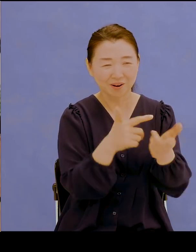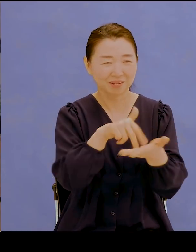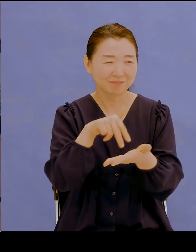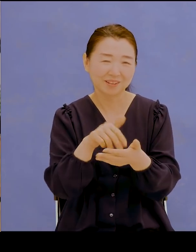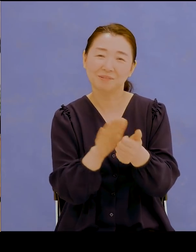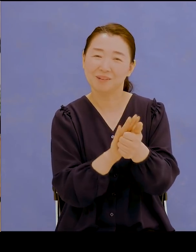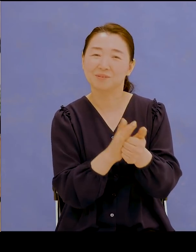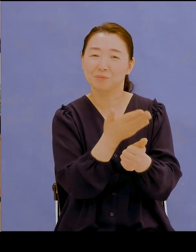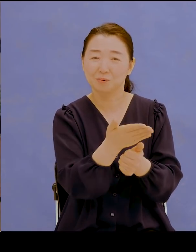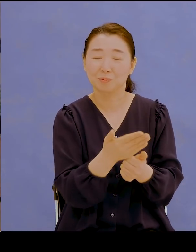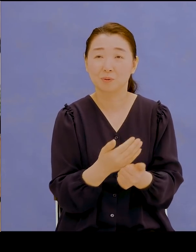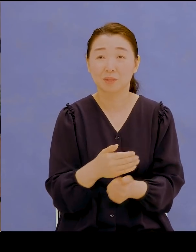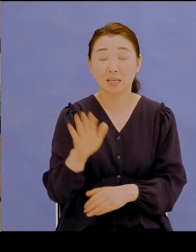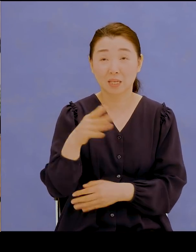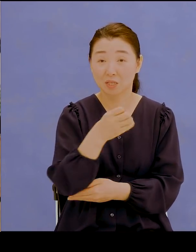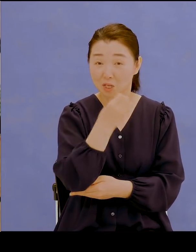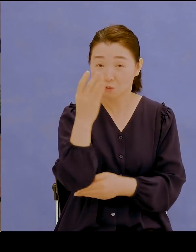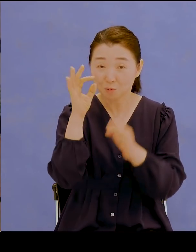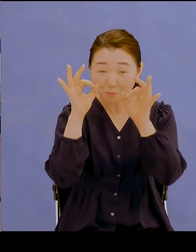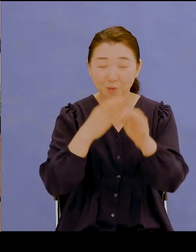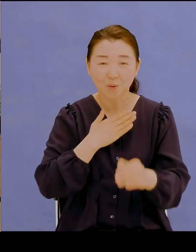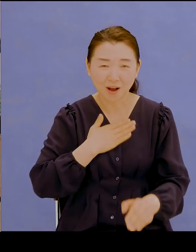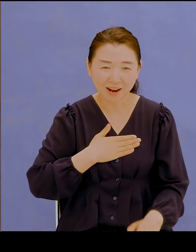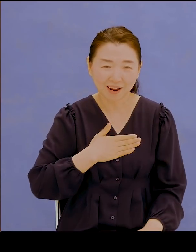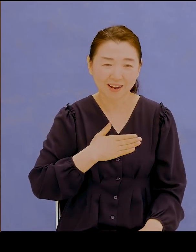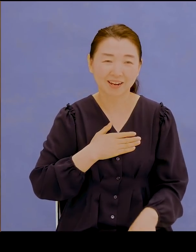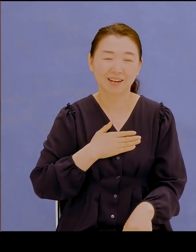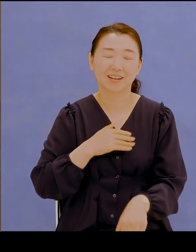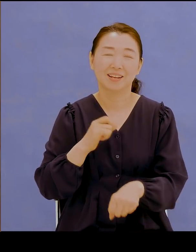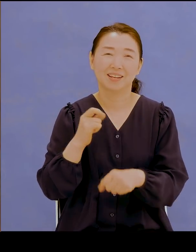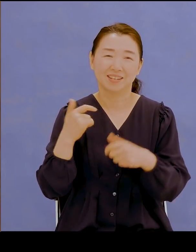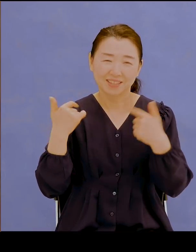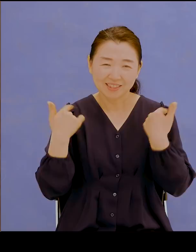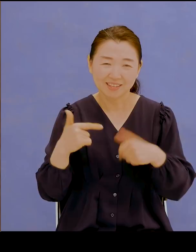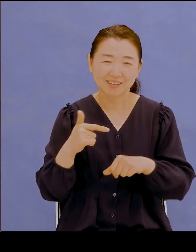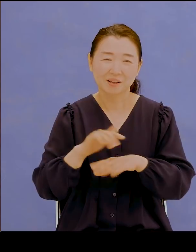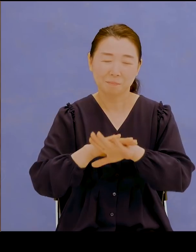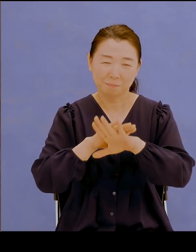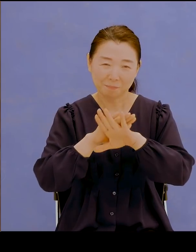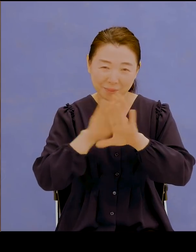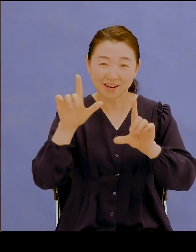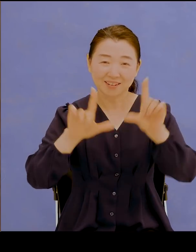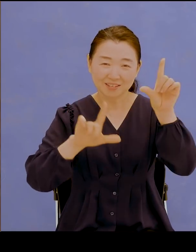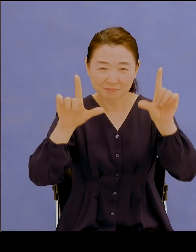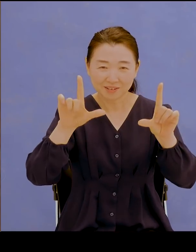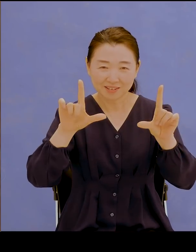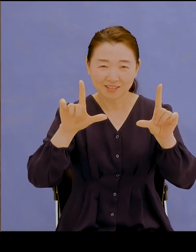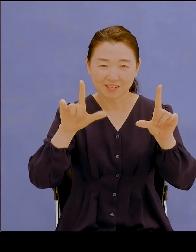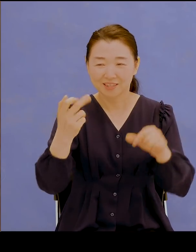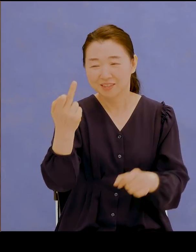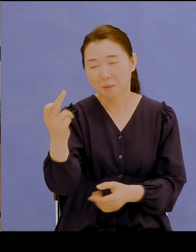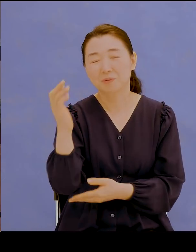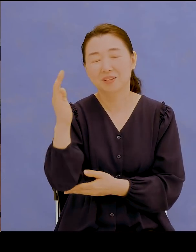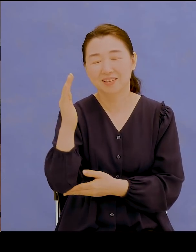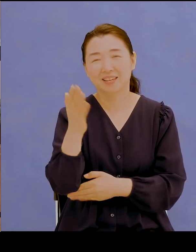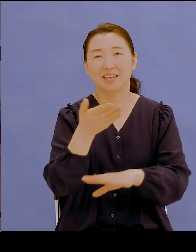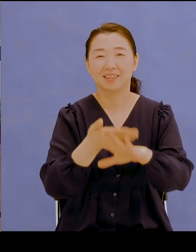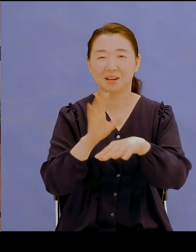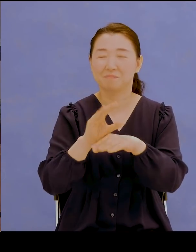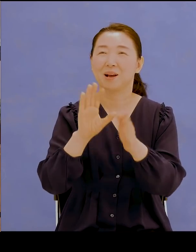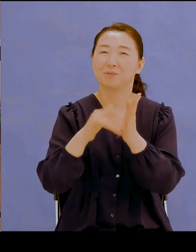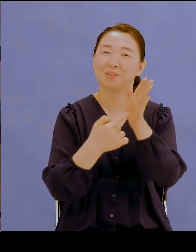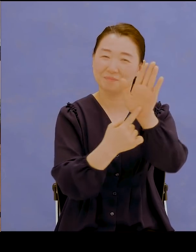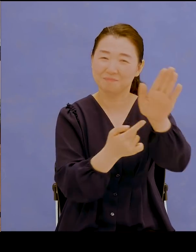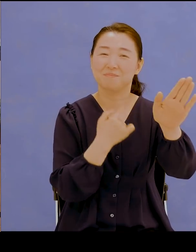같고. 기사를 보고 알게 됐어요. 김원희 씨가 항상 늘 밝은 이미지라서 그 남동생 이야기를 좀 타 프로그램에서 해서 네네. 굉장히